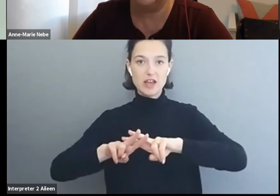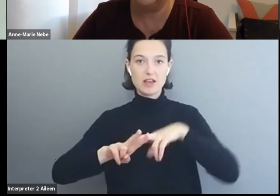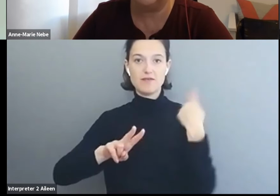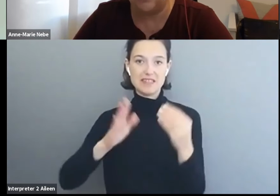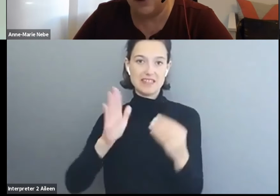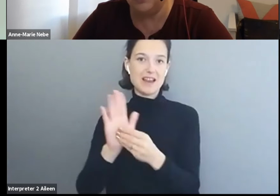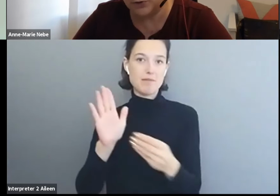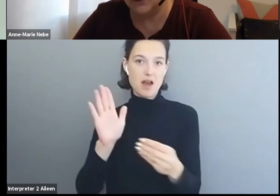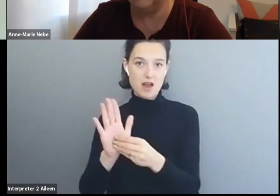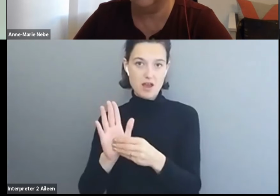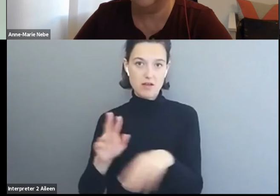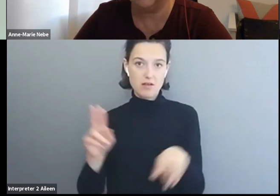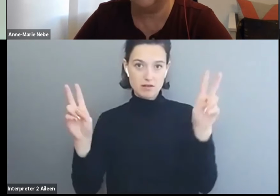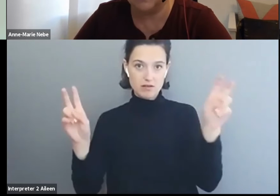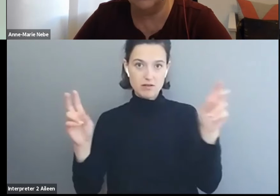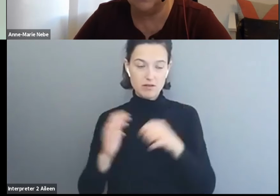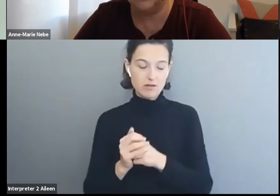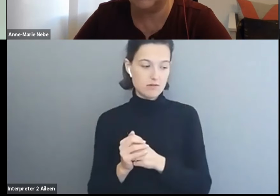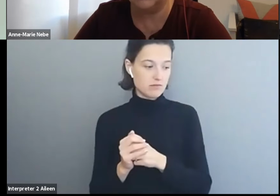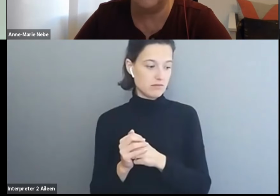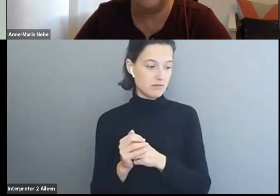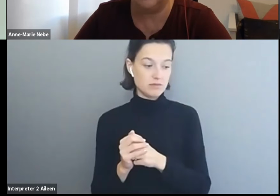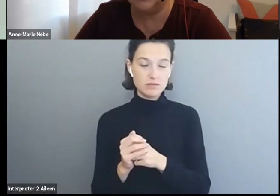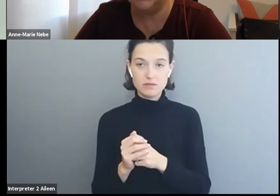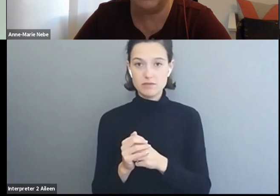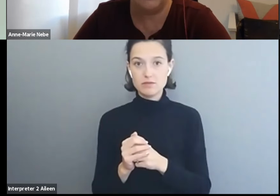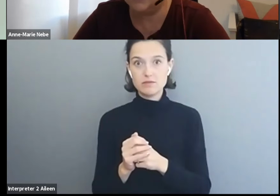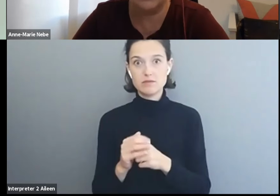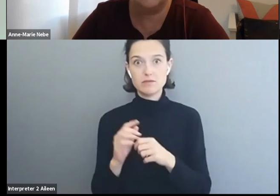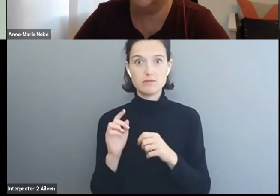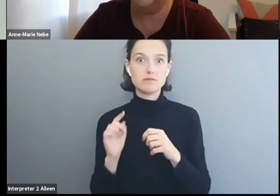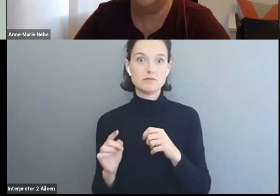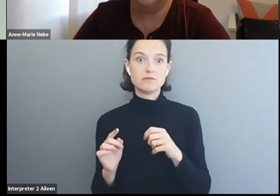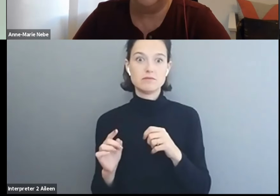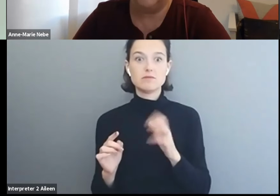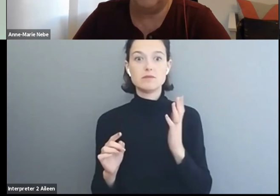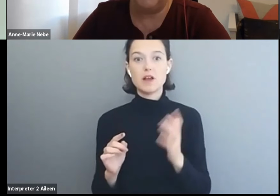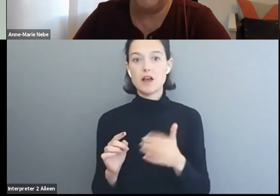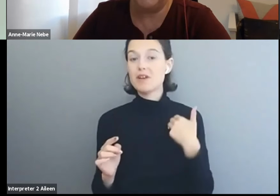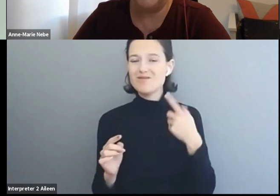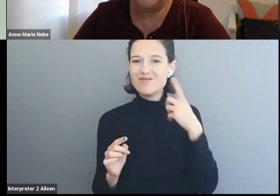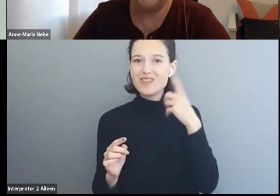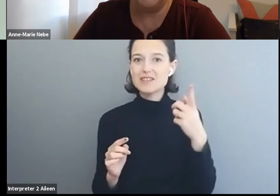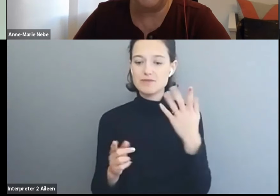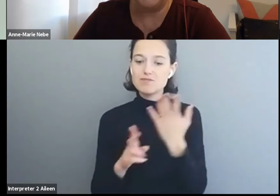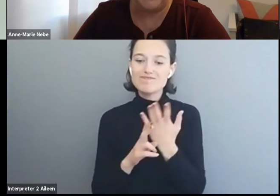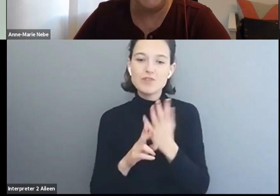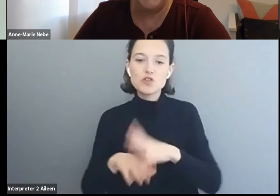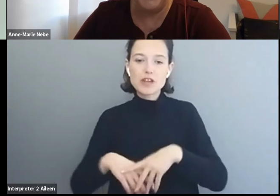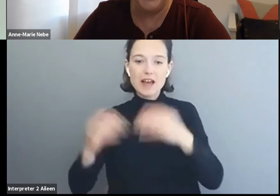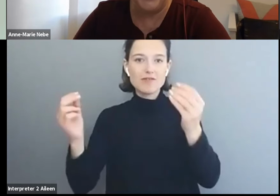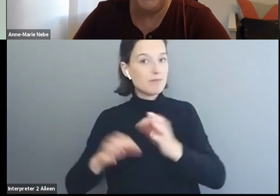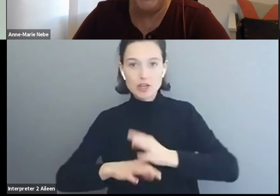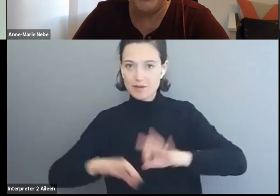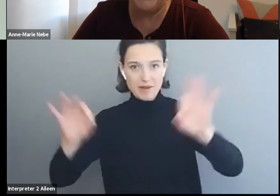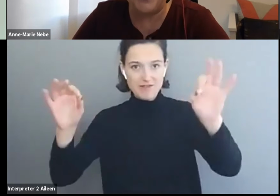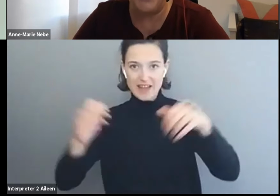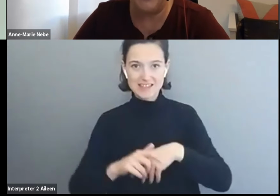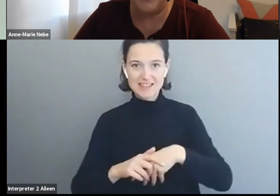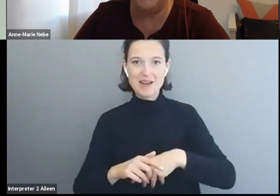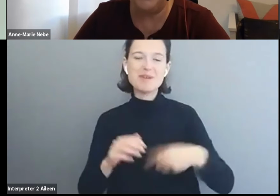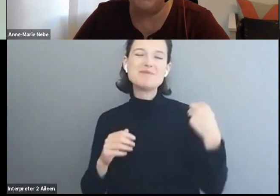Fundament untermauern müssen. Das wissen wir, da sind wir noch nicht perfekt. Aber wie heißt es so schön, der Garten